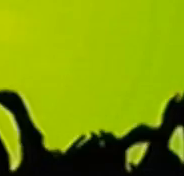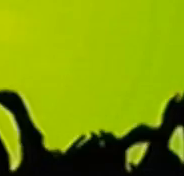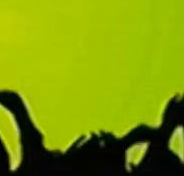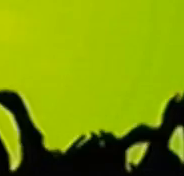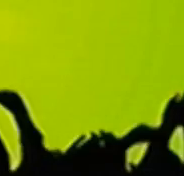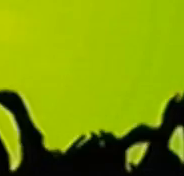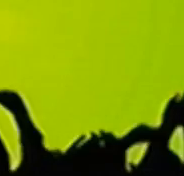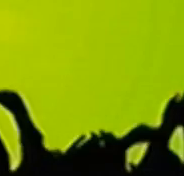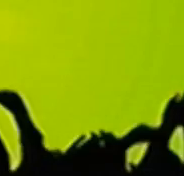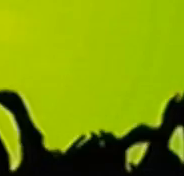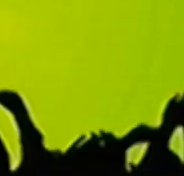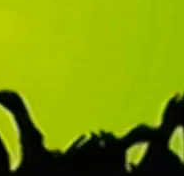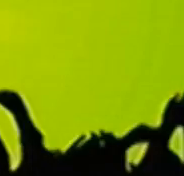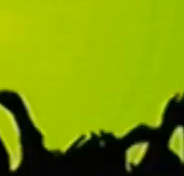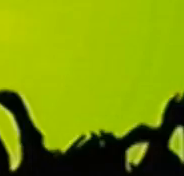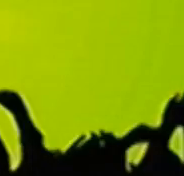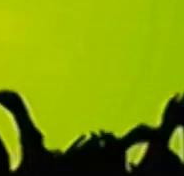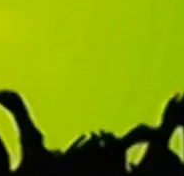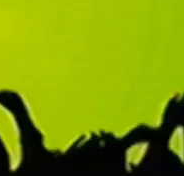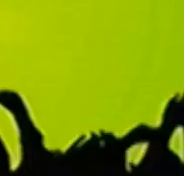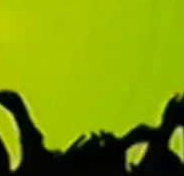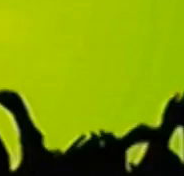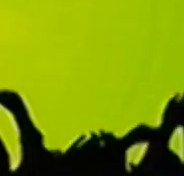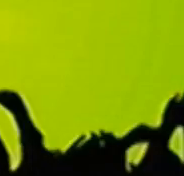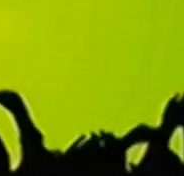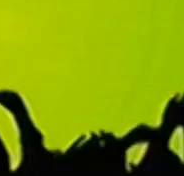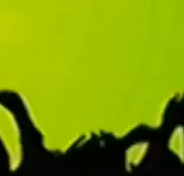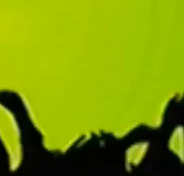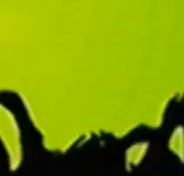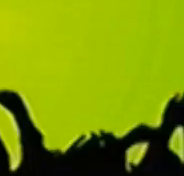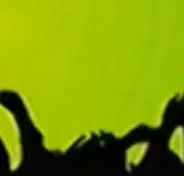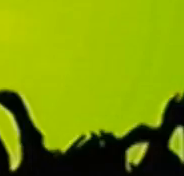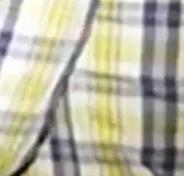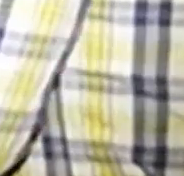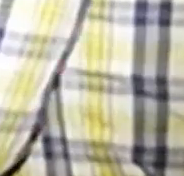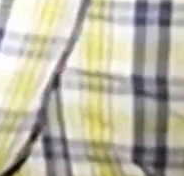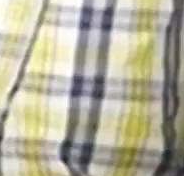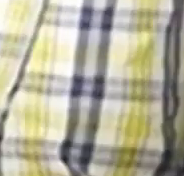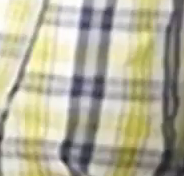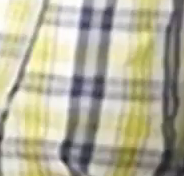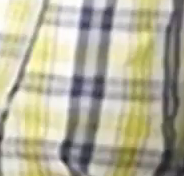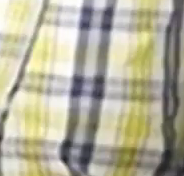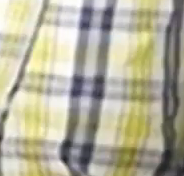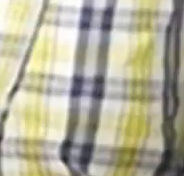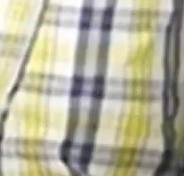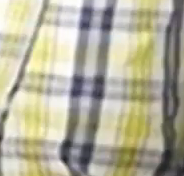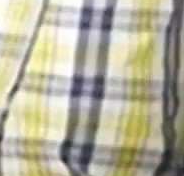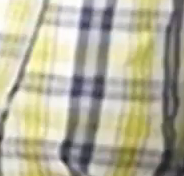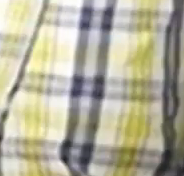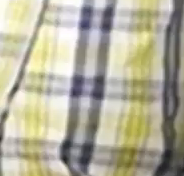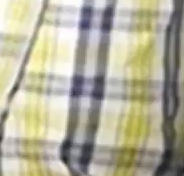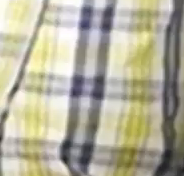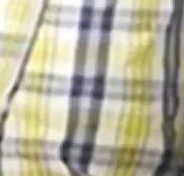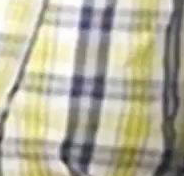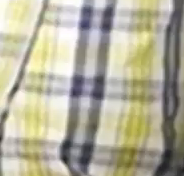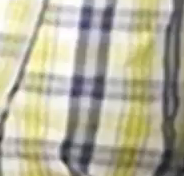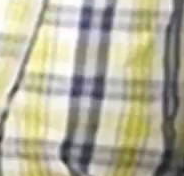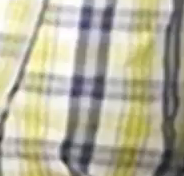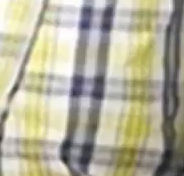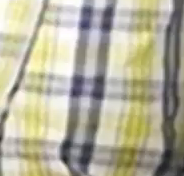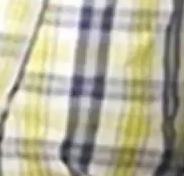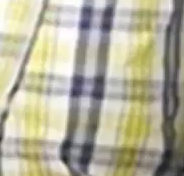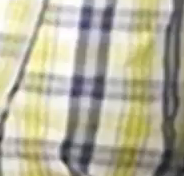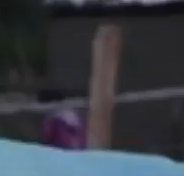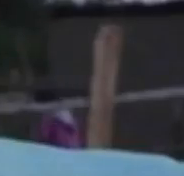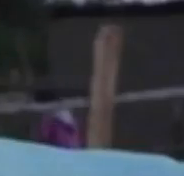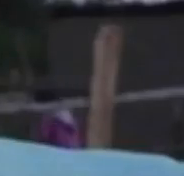baadaye nikatangaza kuwa mimi ndio mshindi. Naso laba mtaani niko na kiosk yangu pale. Yenye nimeshinda nda boost ile kiosk yangu iko kubwa